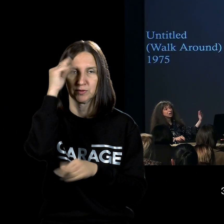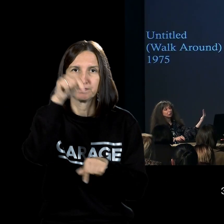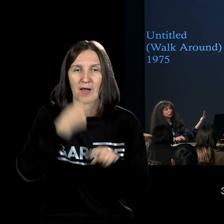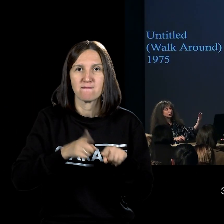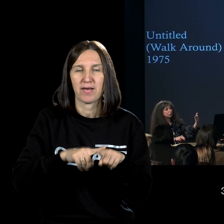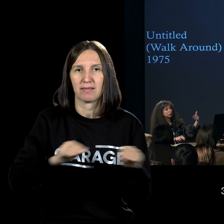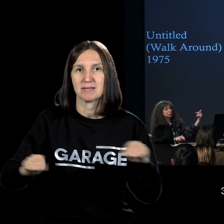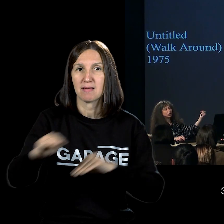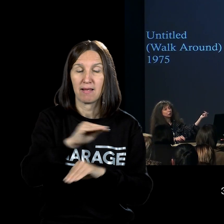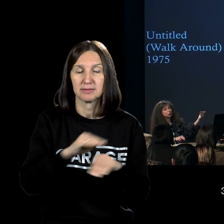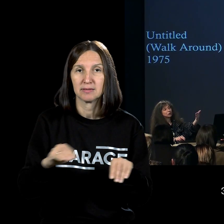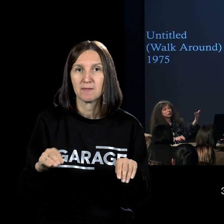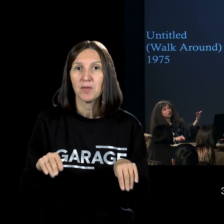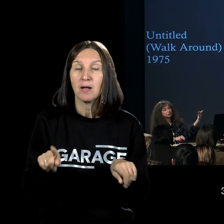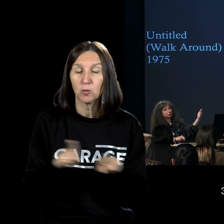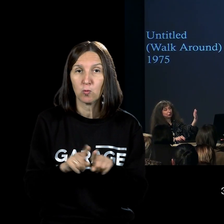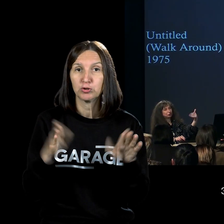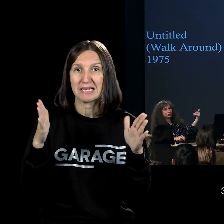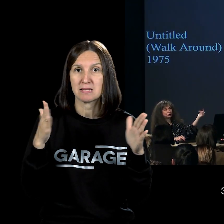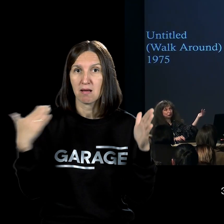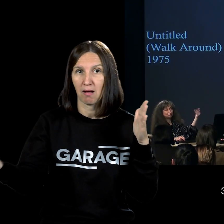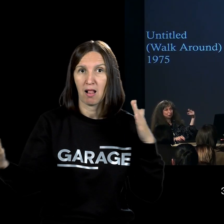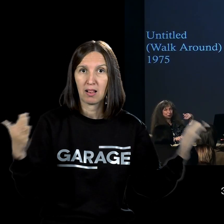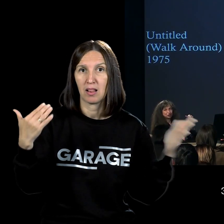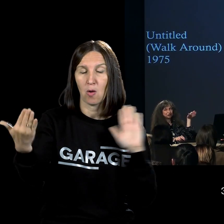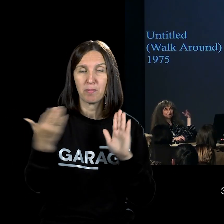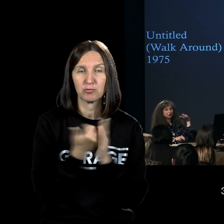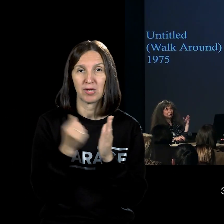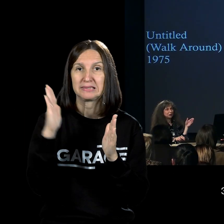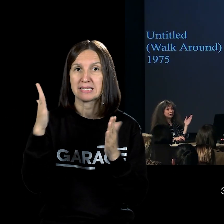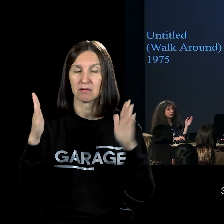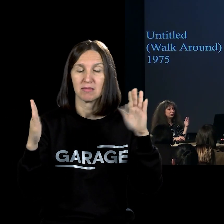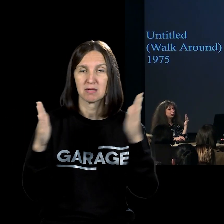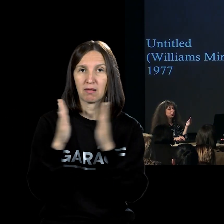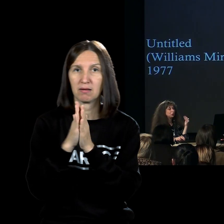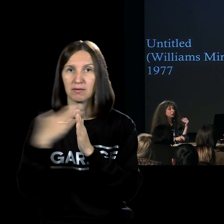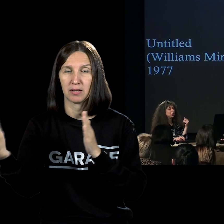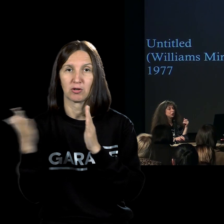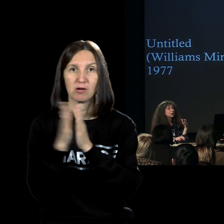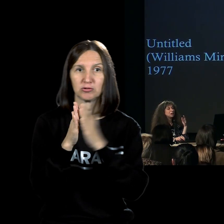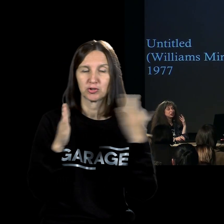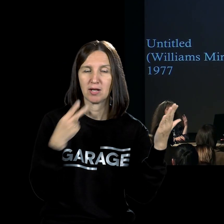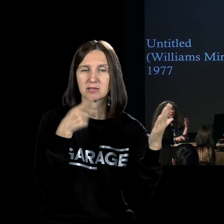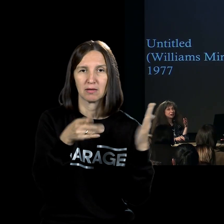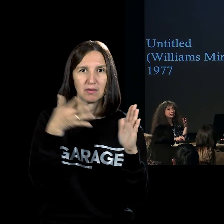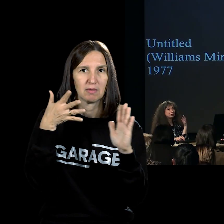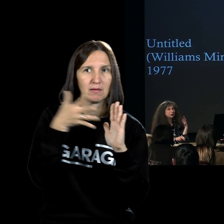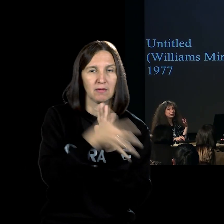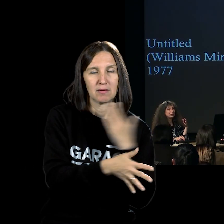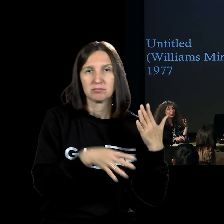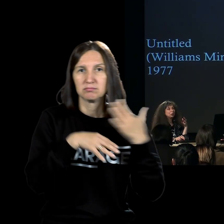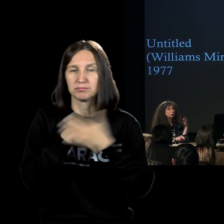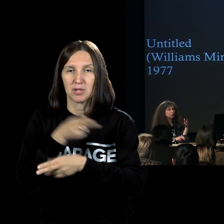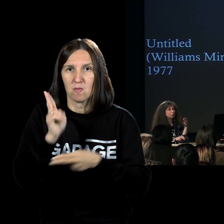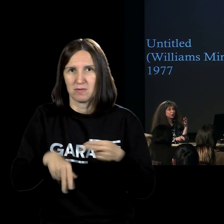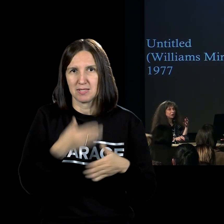инсталляции. Вот такая вот, как бы, это тоже зеркала, которые отражаются в друг друге, создавая бесконечность, то есть некую идею зеркальности,